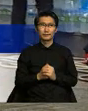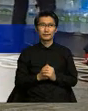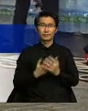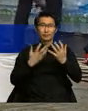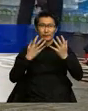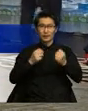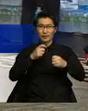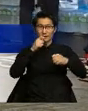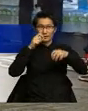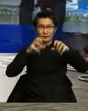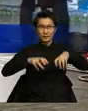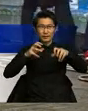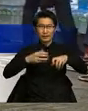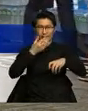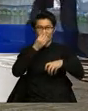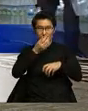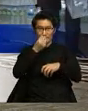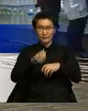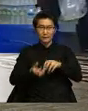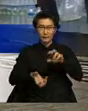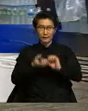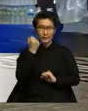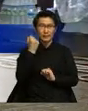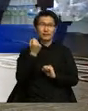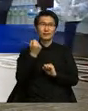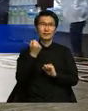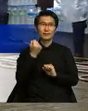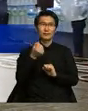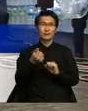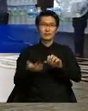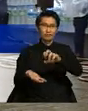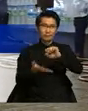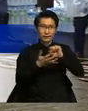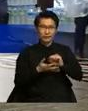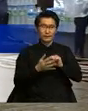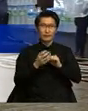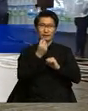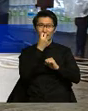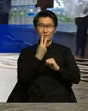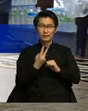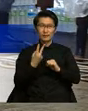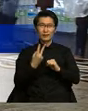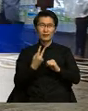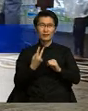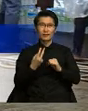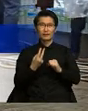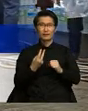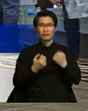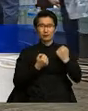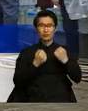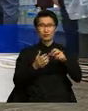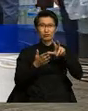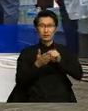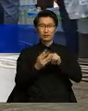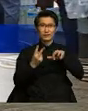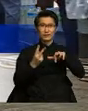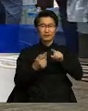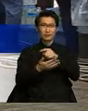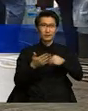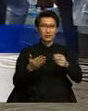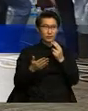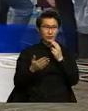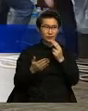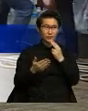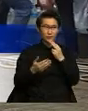다량의 수해 쓰레기를 즉각 회수해 악취나 위생문제와 같은 2차 피해가 발생하지 않도록 현장에서